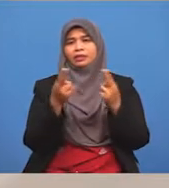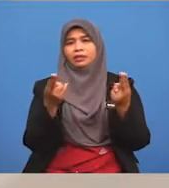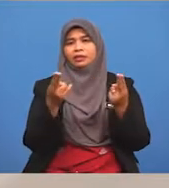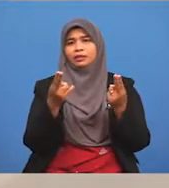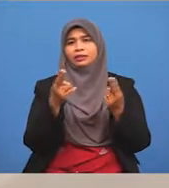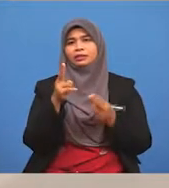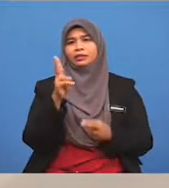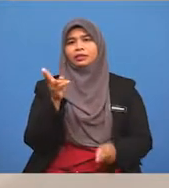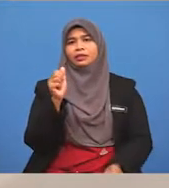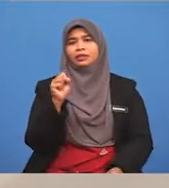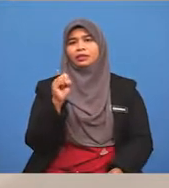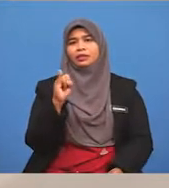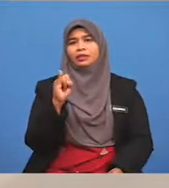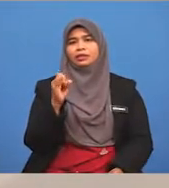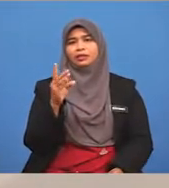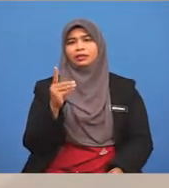juga sahih.